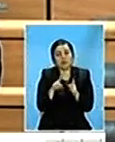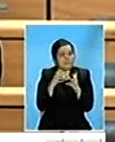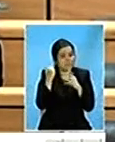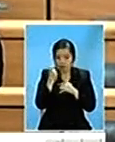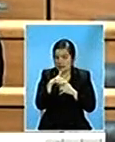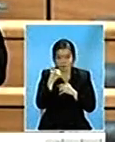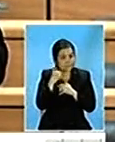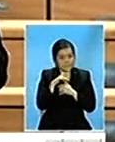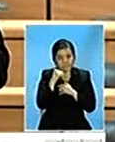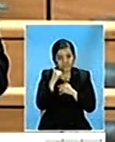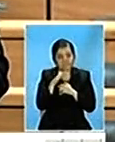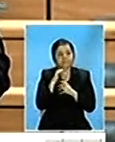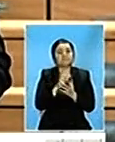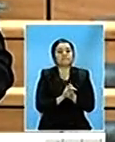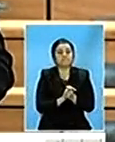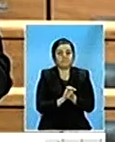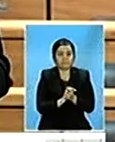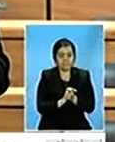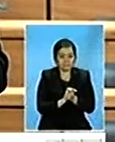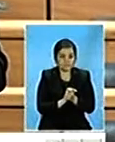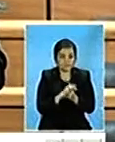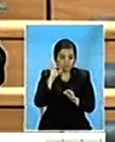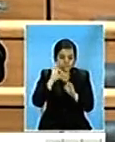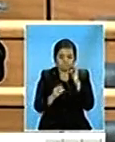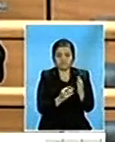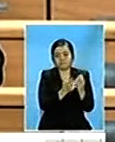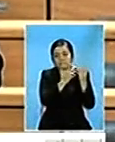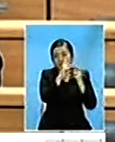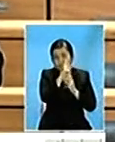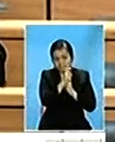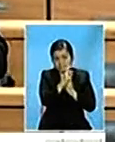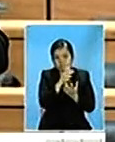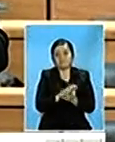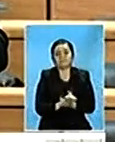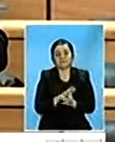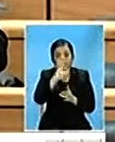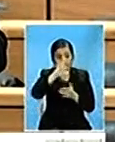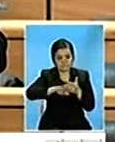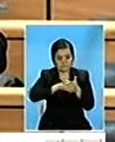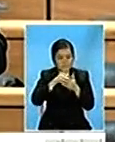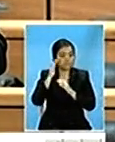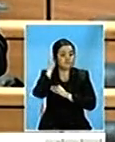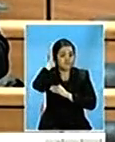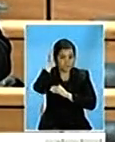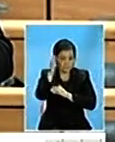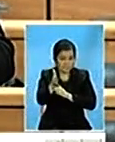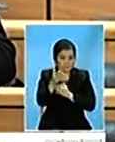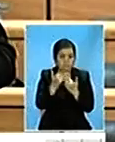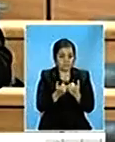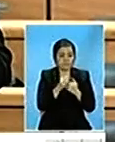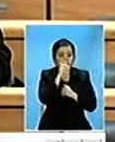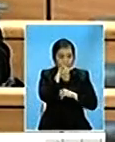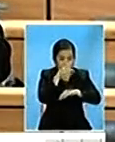ได้ครับอย่างนี้เราต้องสูญเสียพื้นที่อย่างนี้อย่างน่าเสียดายและระยะยาวผมก็กราบเรียนท่านประธ